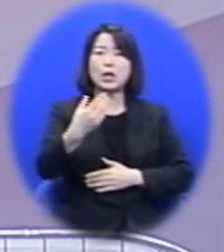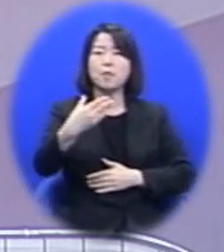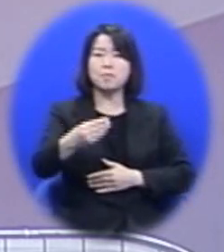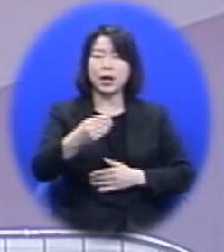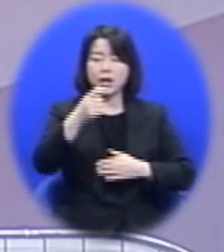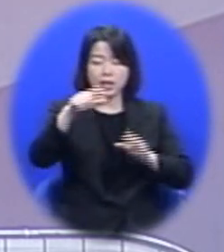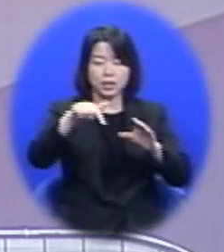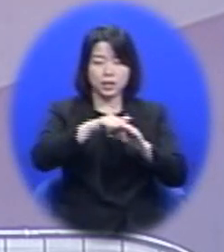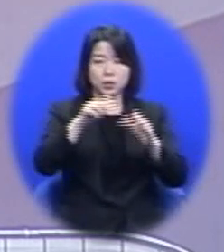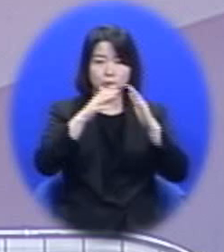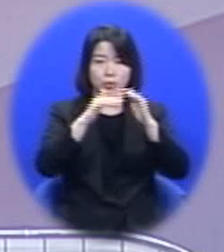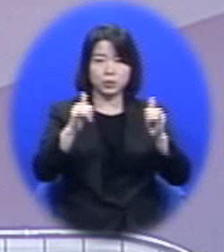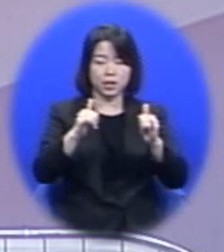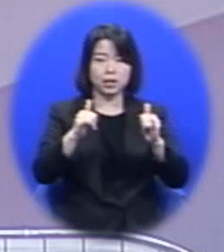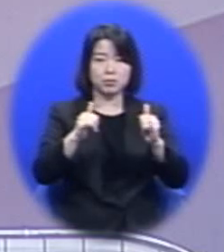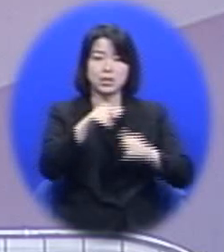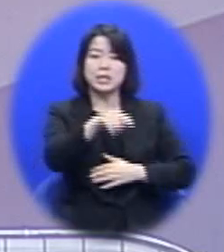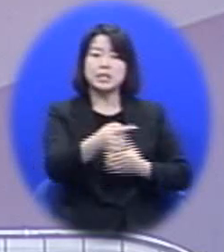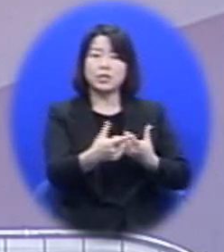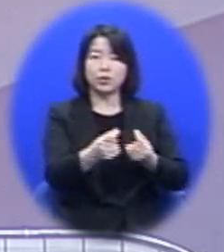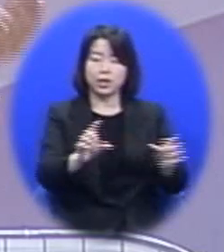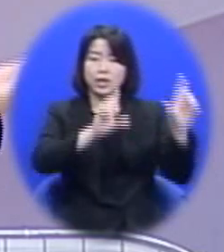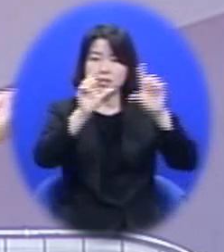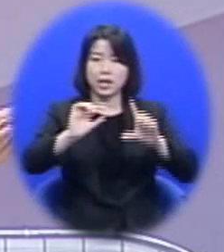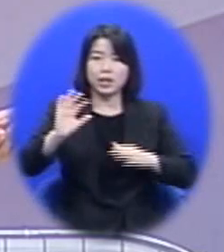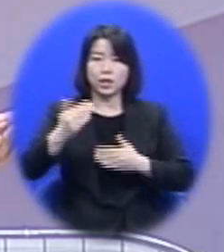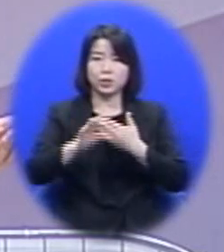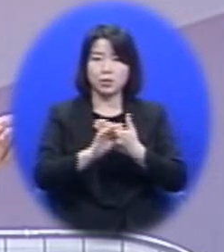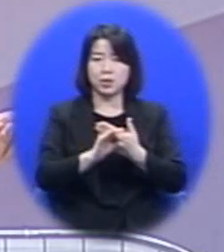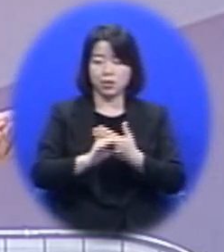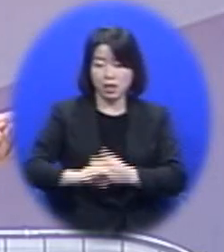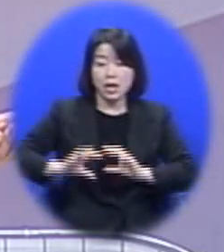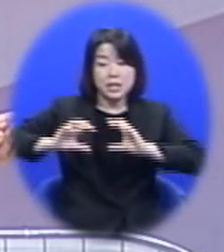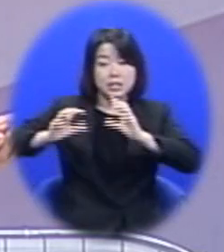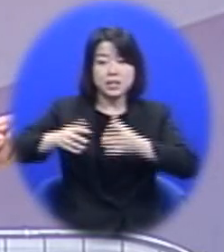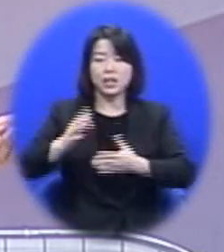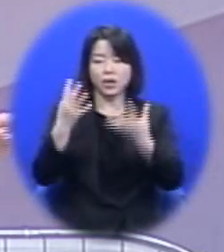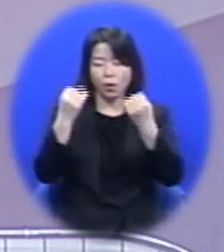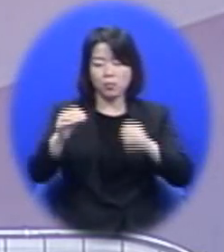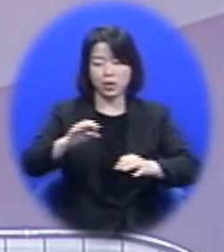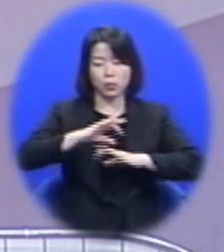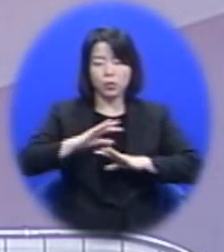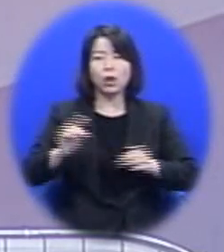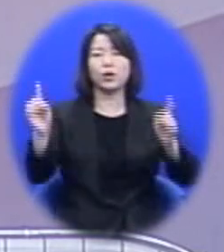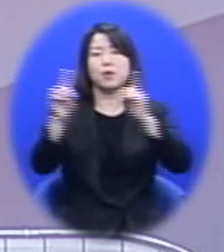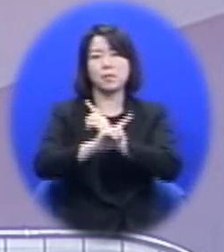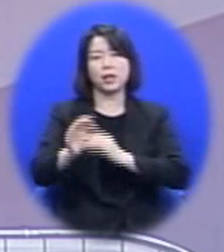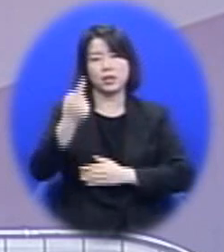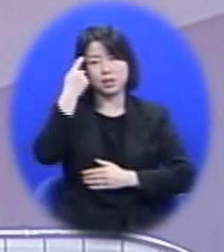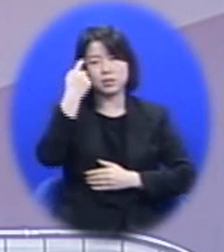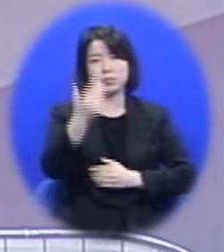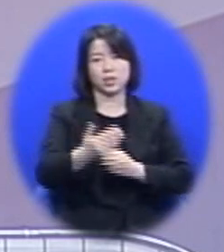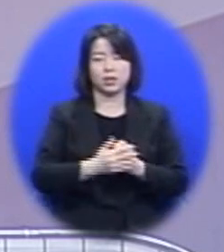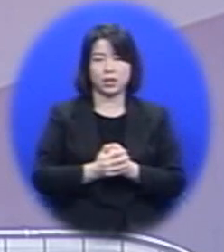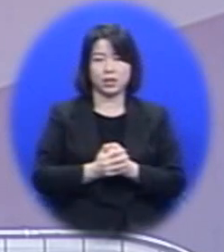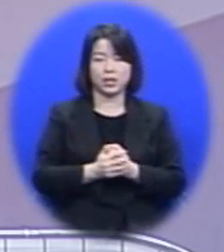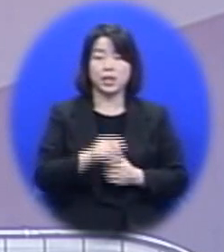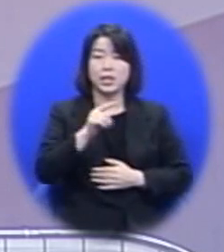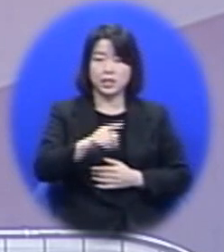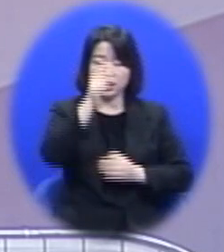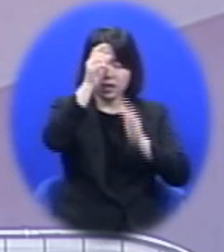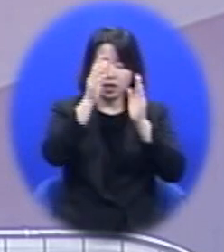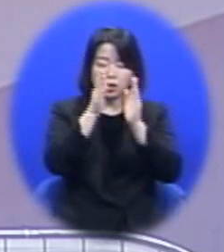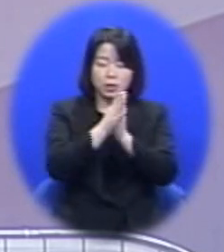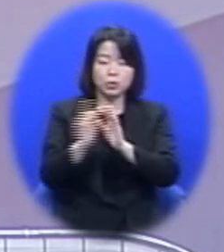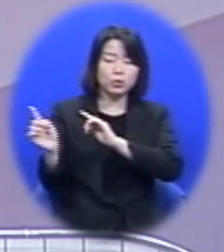이렇게 살기 시작하면 세상이 얼마나 놀랍게 바뀌겠습니까? 이것이 우리가 기도하는 부흥